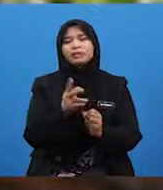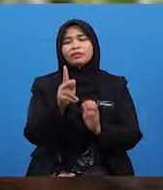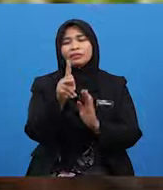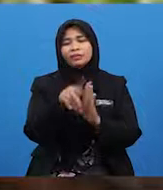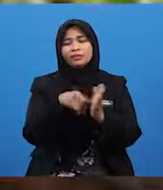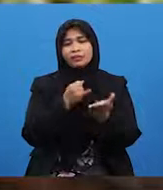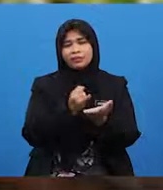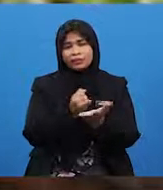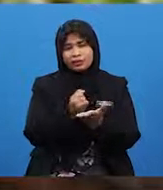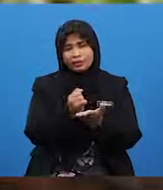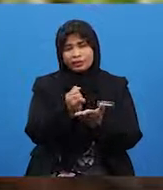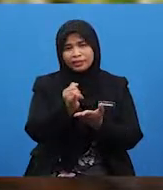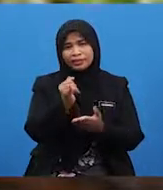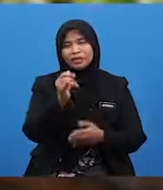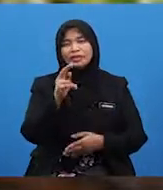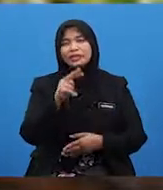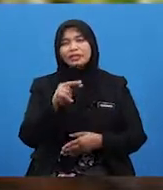keikhlasan,